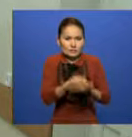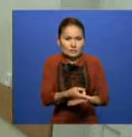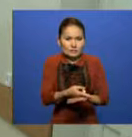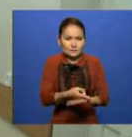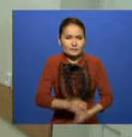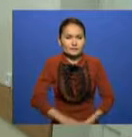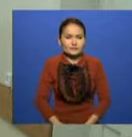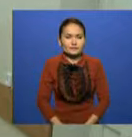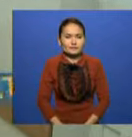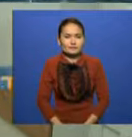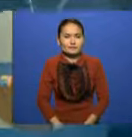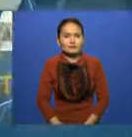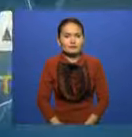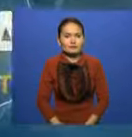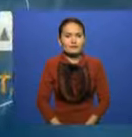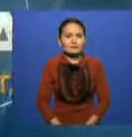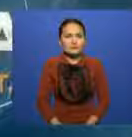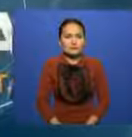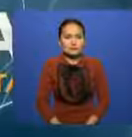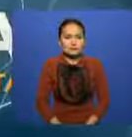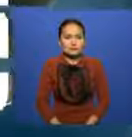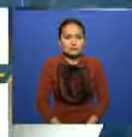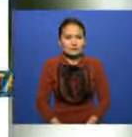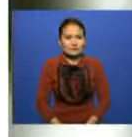шақырып, бәріміз осы қалып келді.